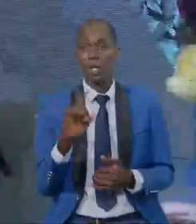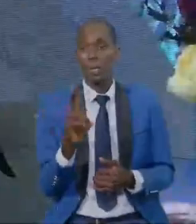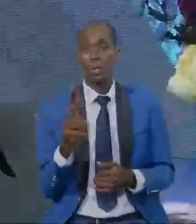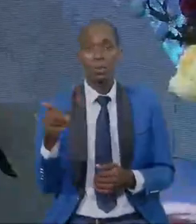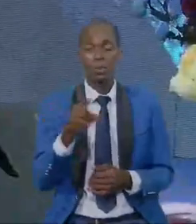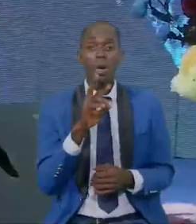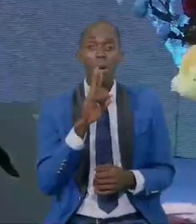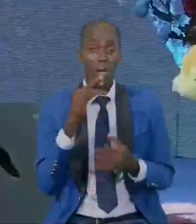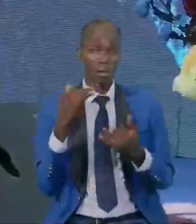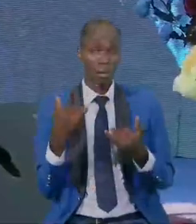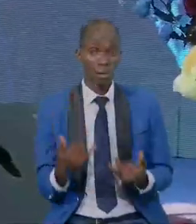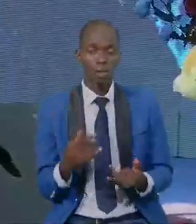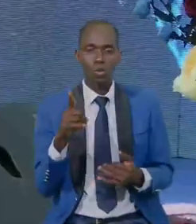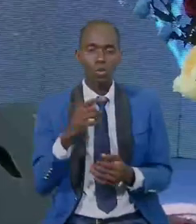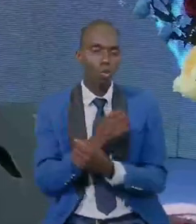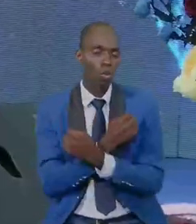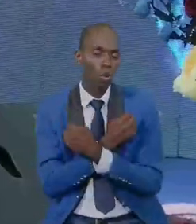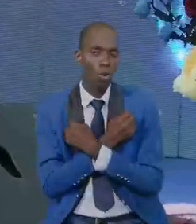pacificateur.